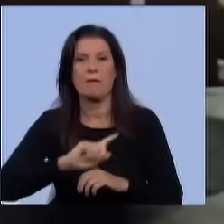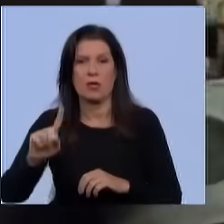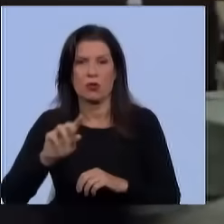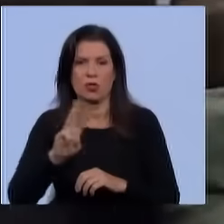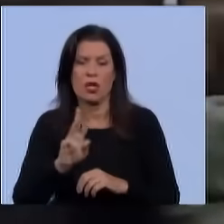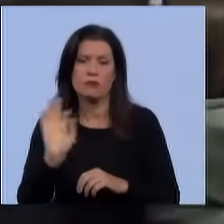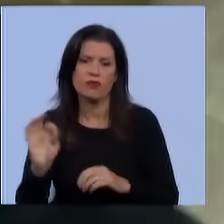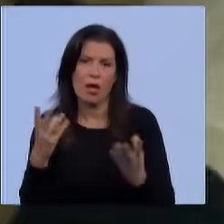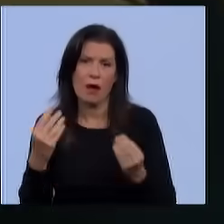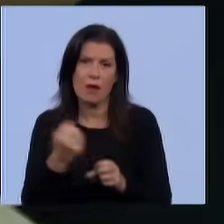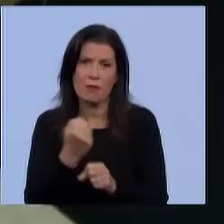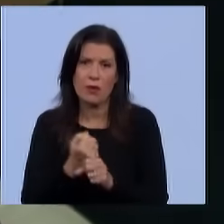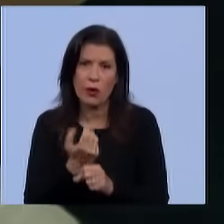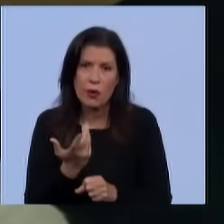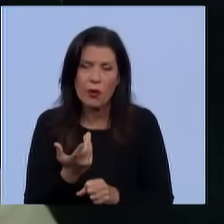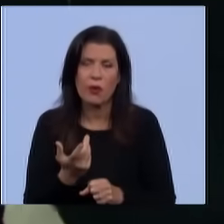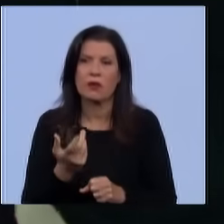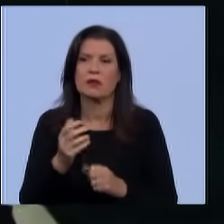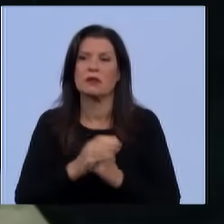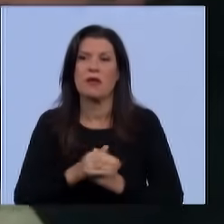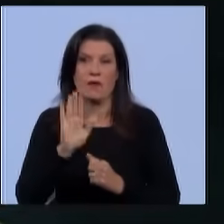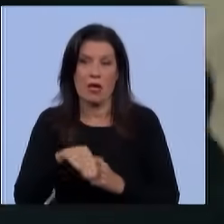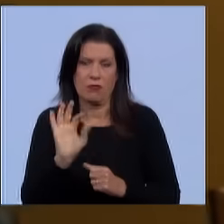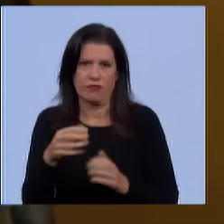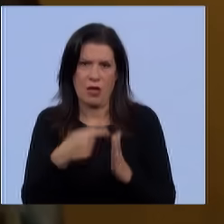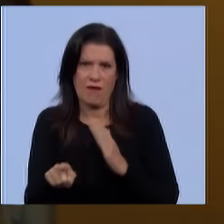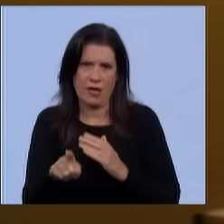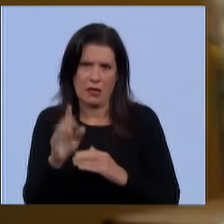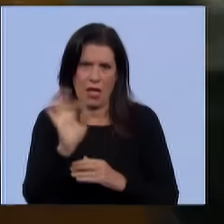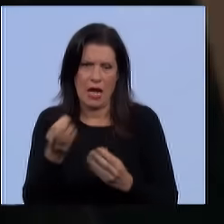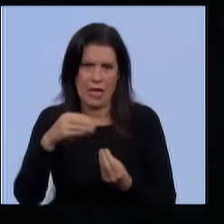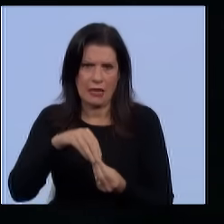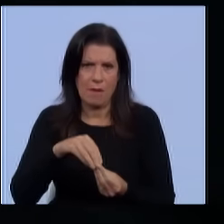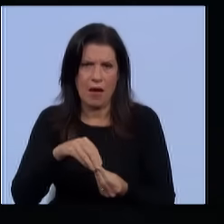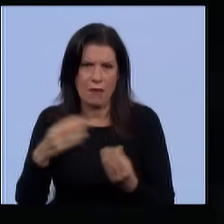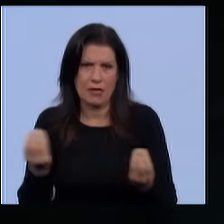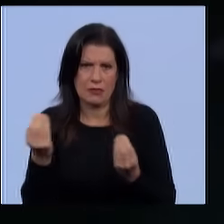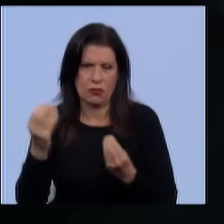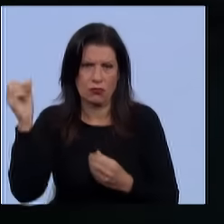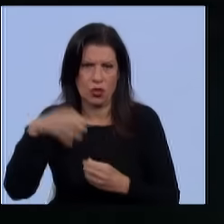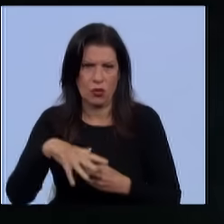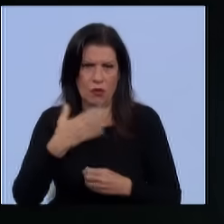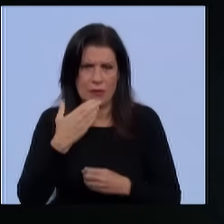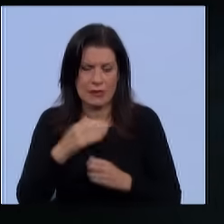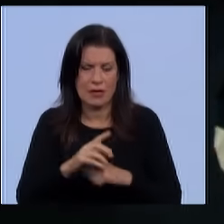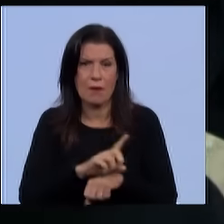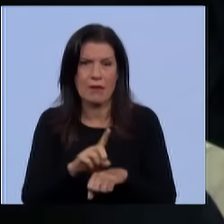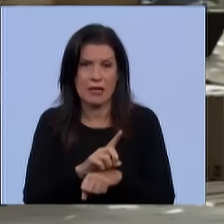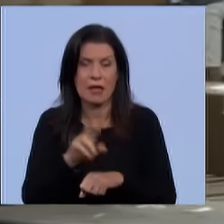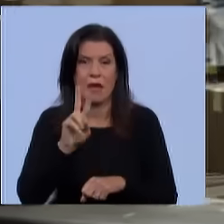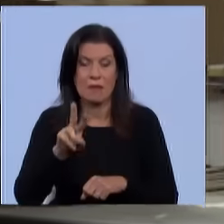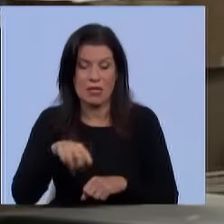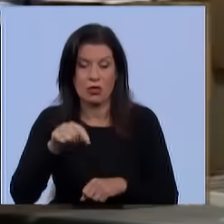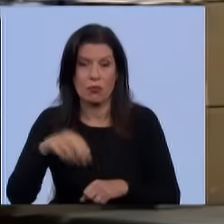על מחץ ומעם על כל הציוד הזה שנכנס לארץ. בינתיים נכנסו לישראל תרומות בסך יותר מ-100 מיליון שקלים רק